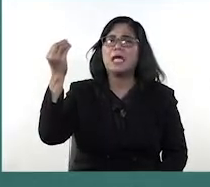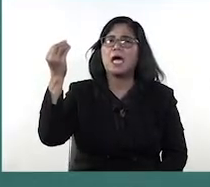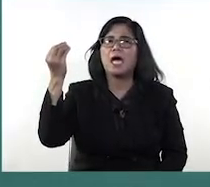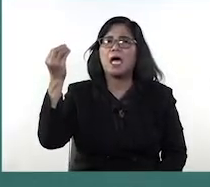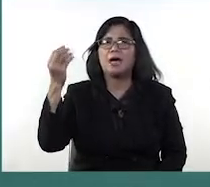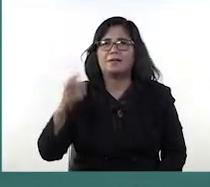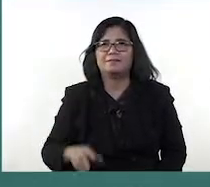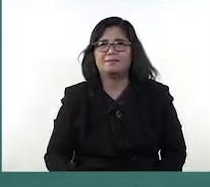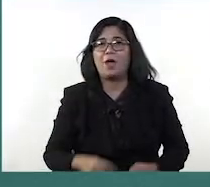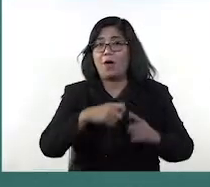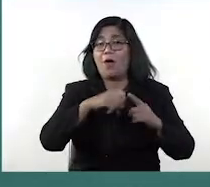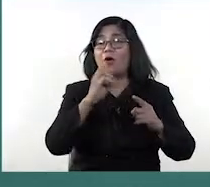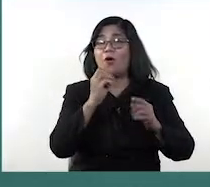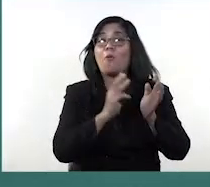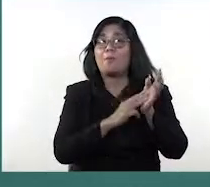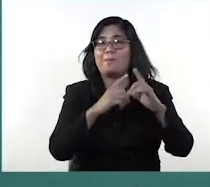Hai komandannya